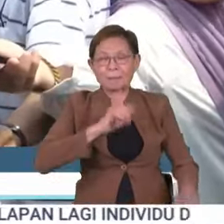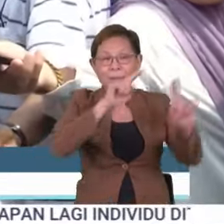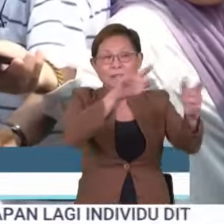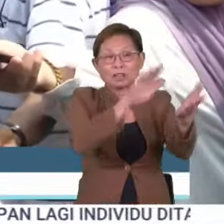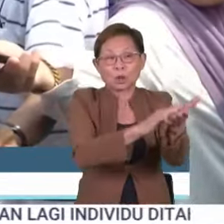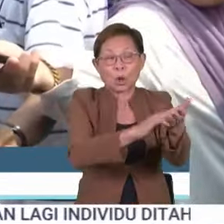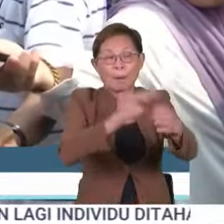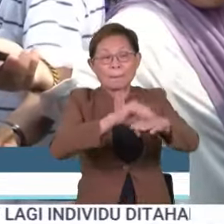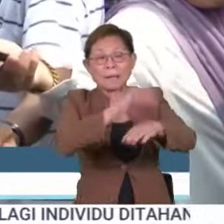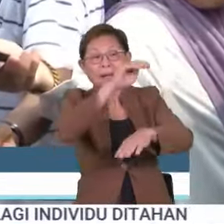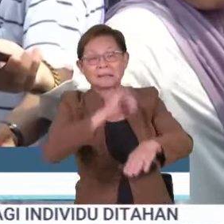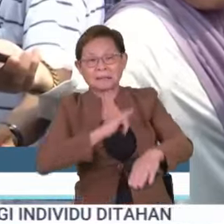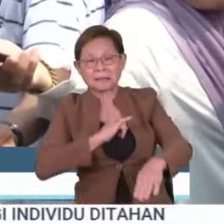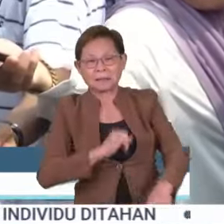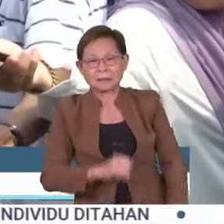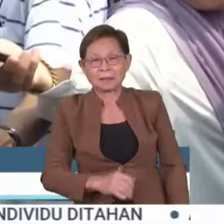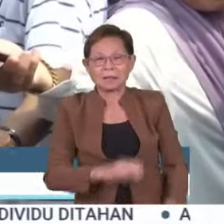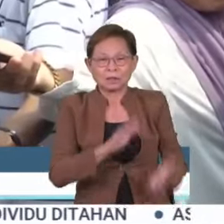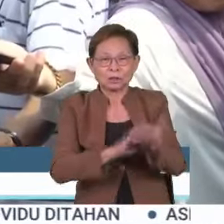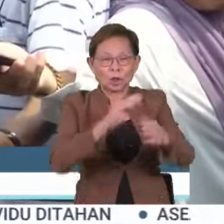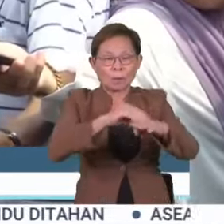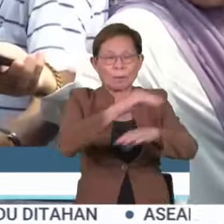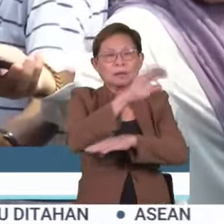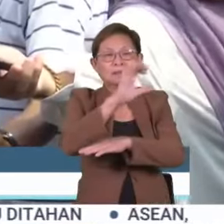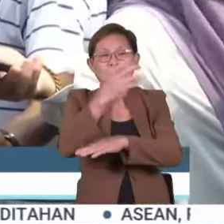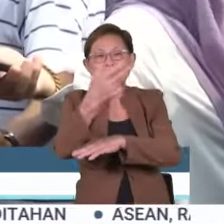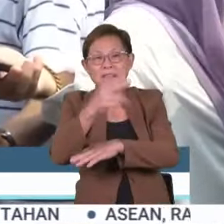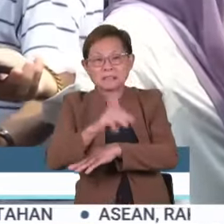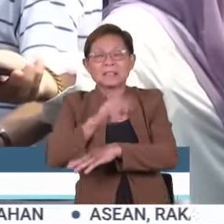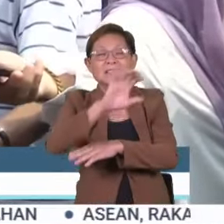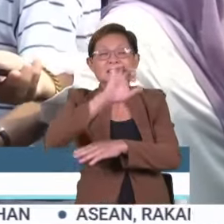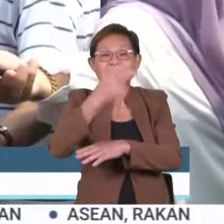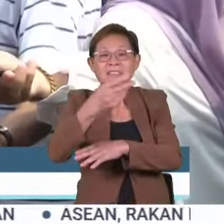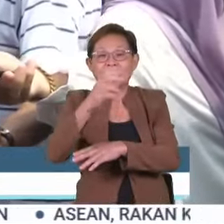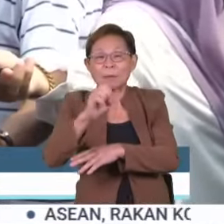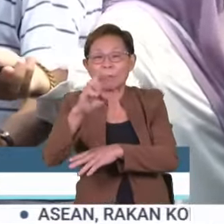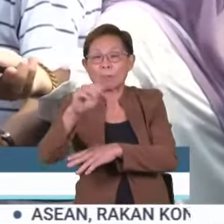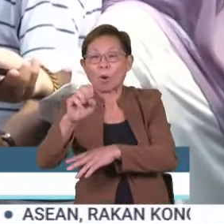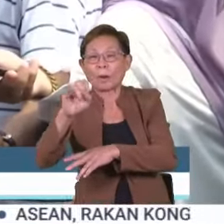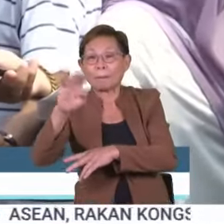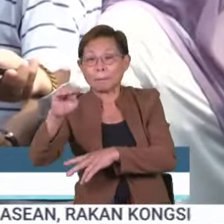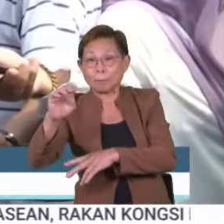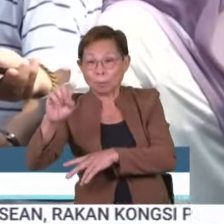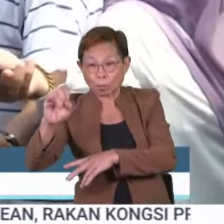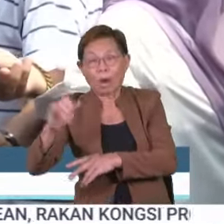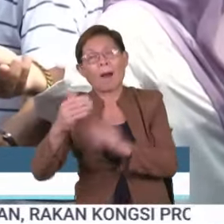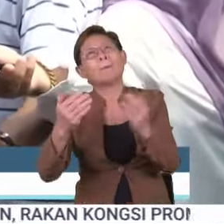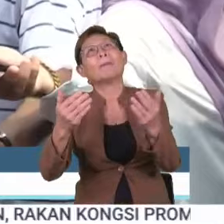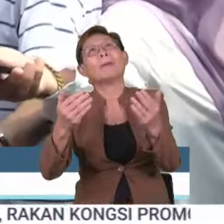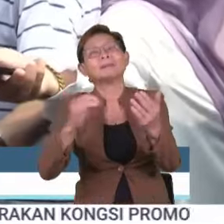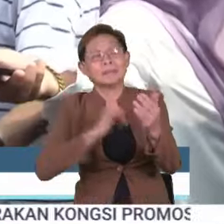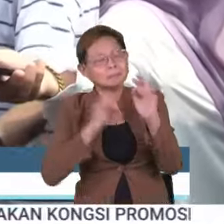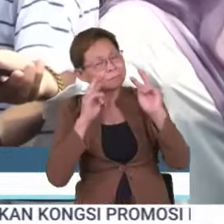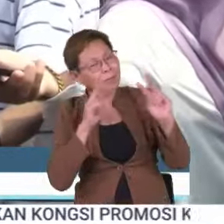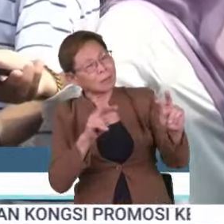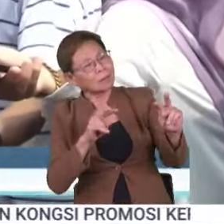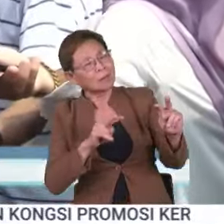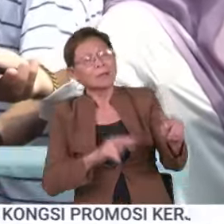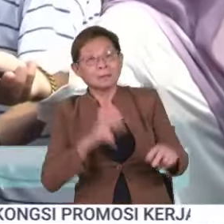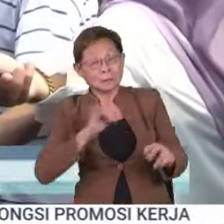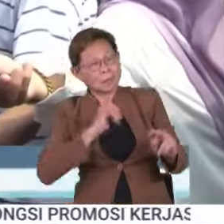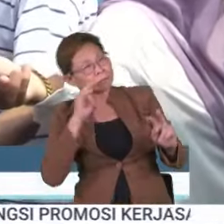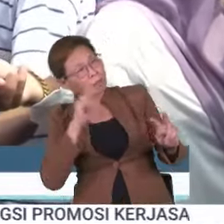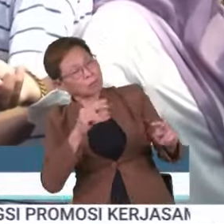menengah saya ni sampai tingkat 5 di sekolah menengah Felda Cemomoy, dan alhamdulillah saya dapat melihat